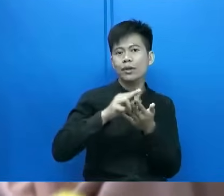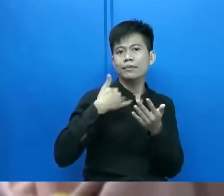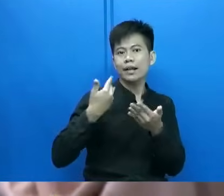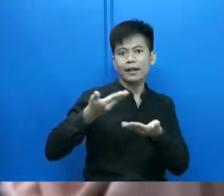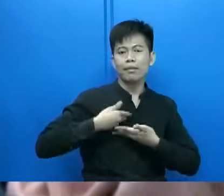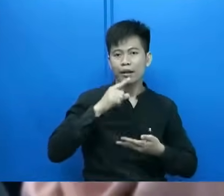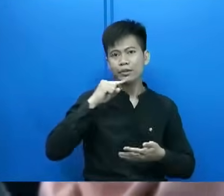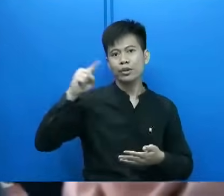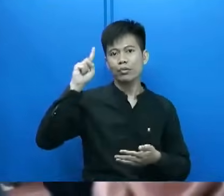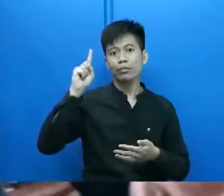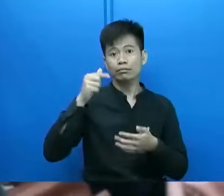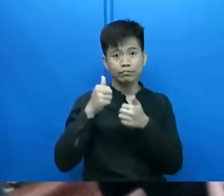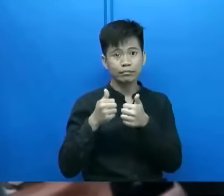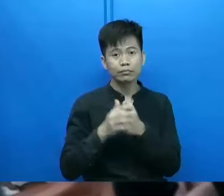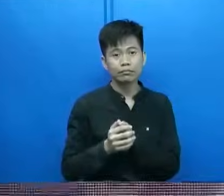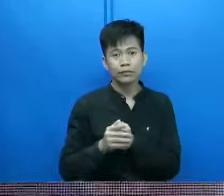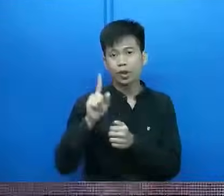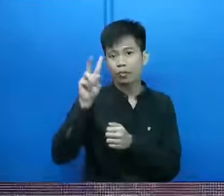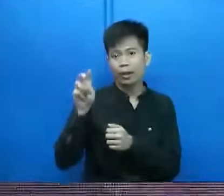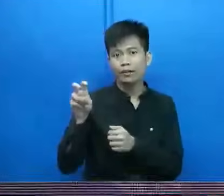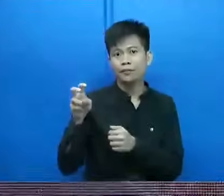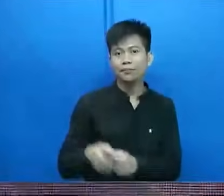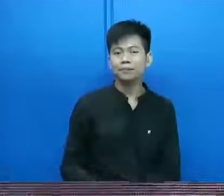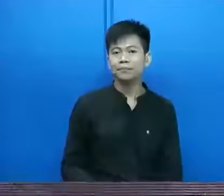Allah. Baik. Satu lagi.